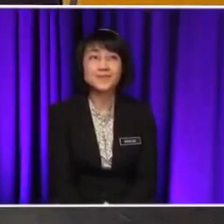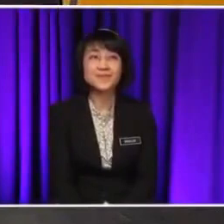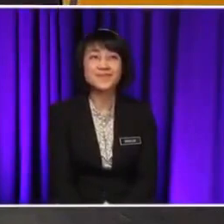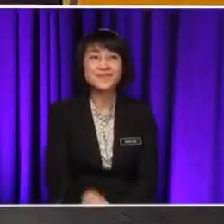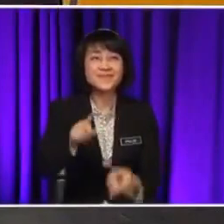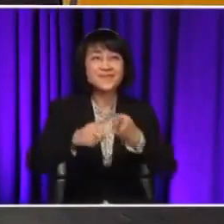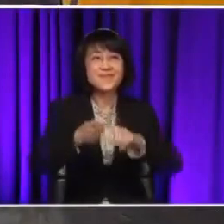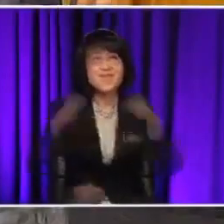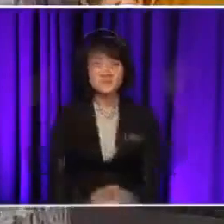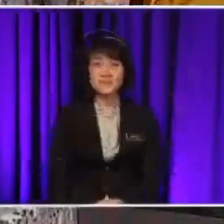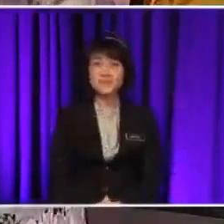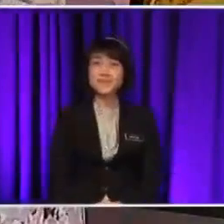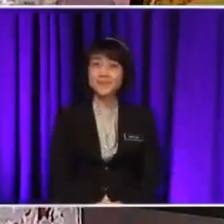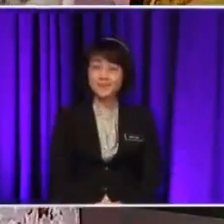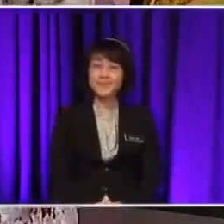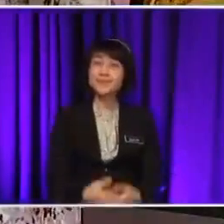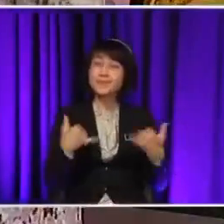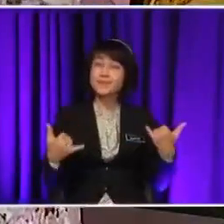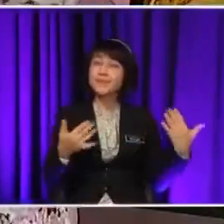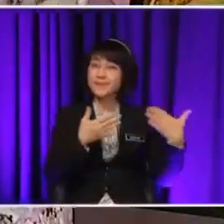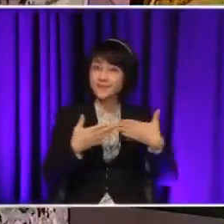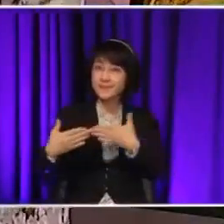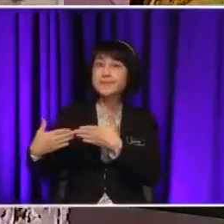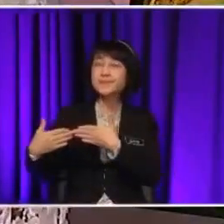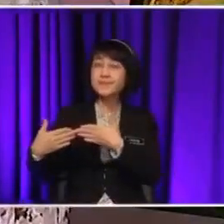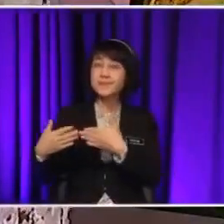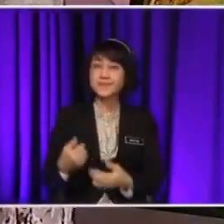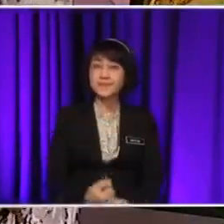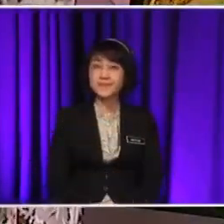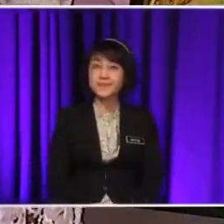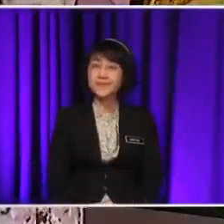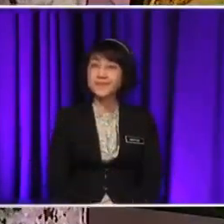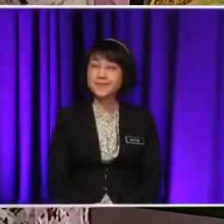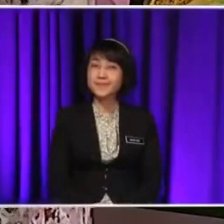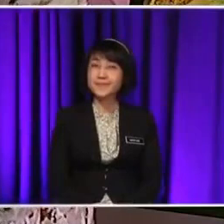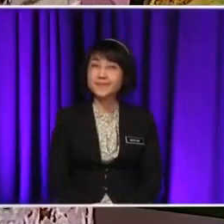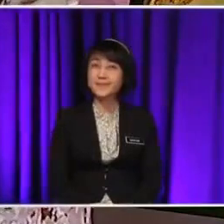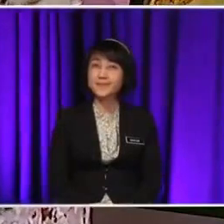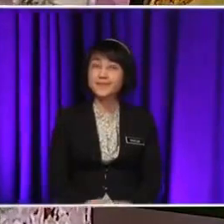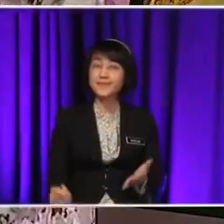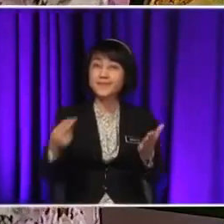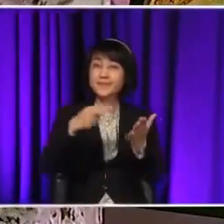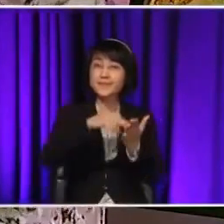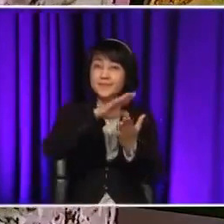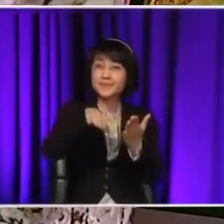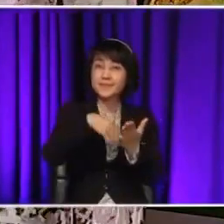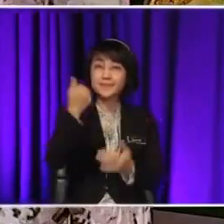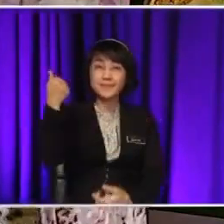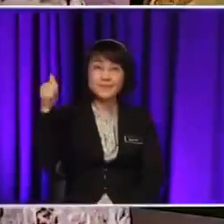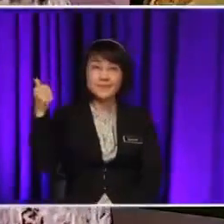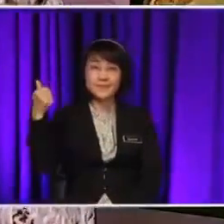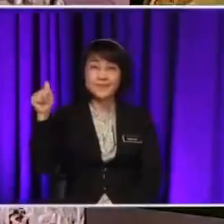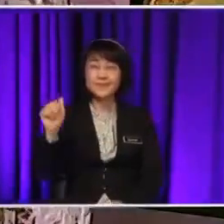tepuk tangan sikit. Okey, sekarang kita sambung lagi Fizi. Ya, boleh? Cikgu. Boleh cikgu. Okay, kita sambung kepada ulang kaji yang ke-10.